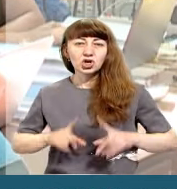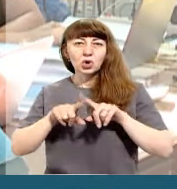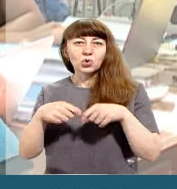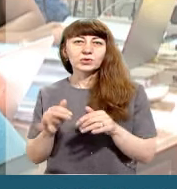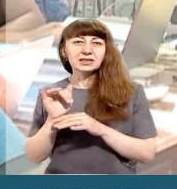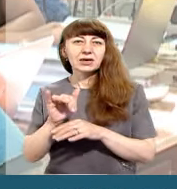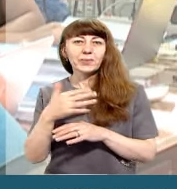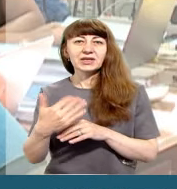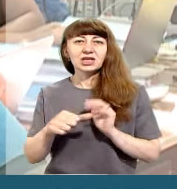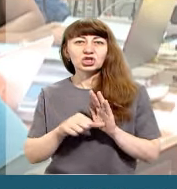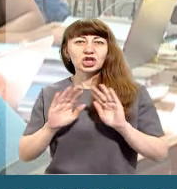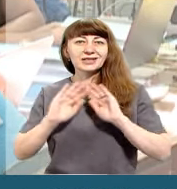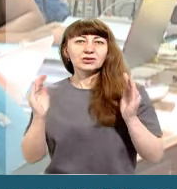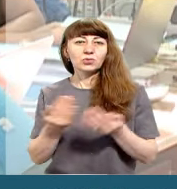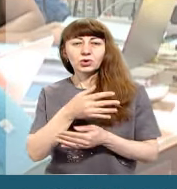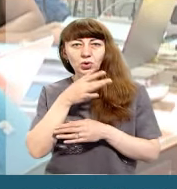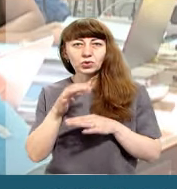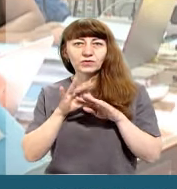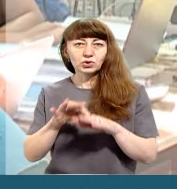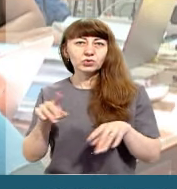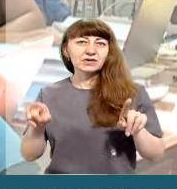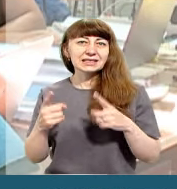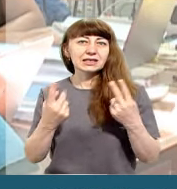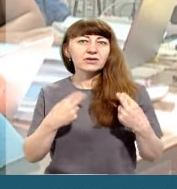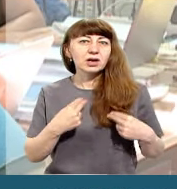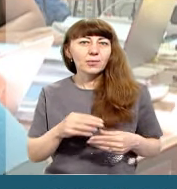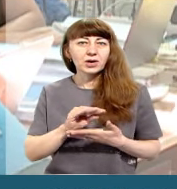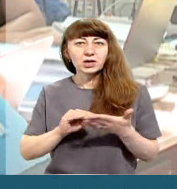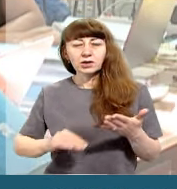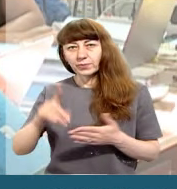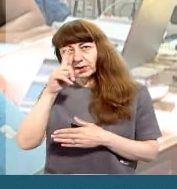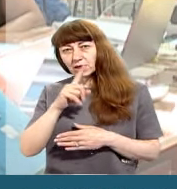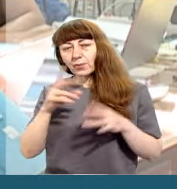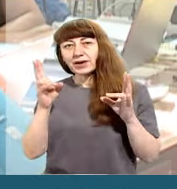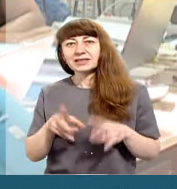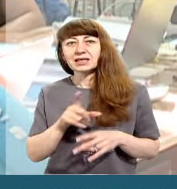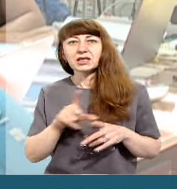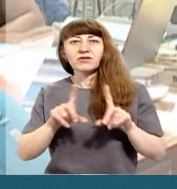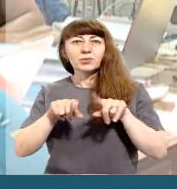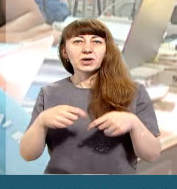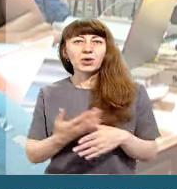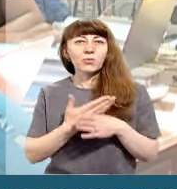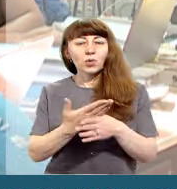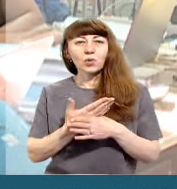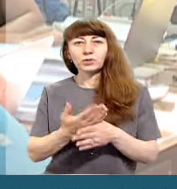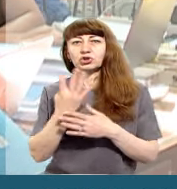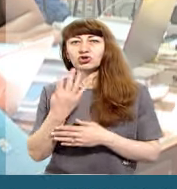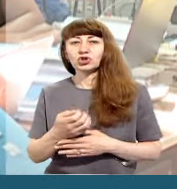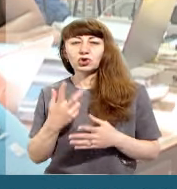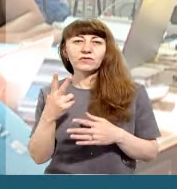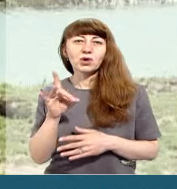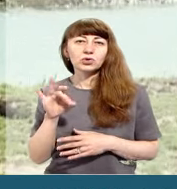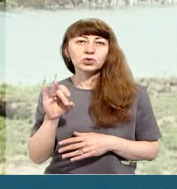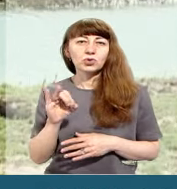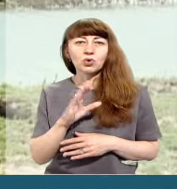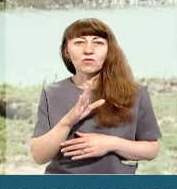установили 56 юрт. Многие ведут восстановительные работы. На протяжении месяца пострадавшим оказывали помощь около 400